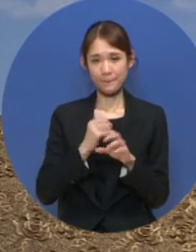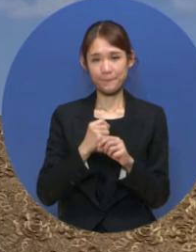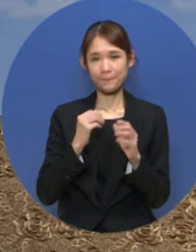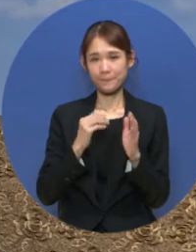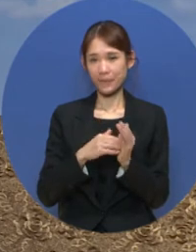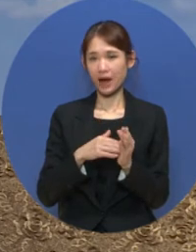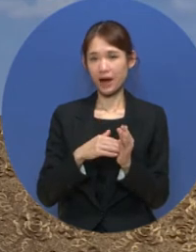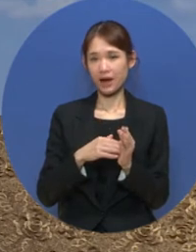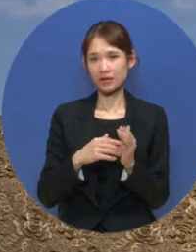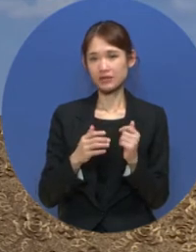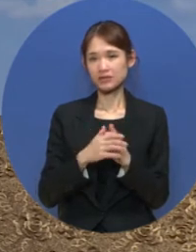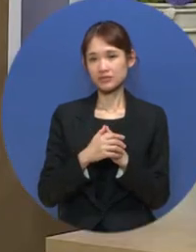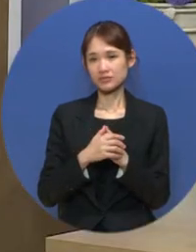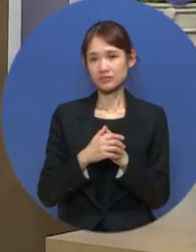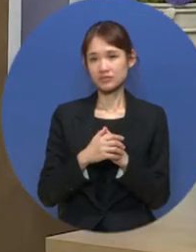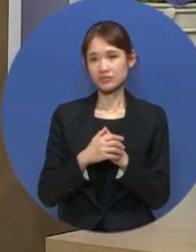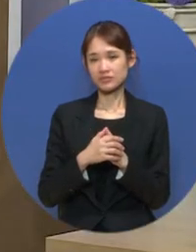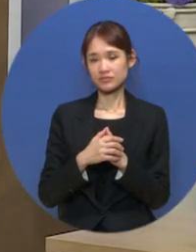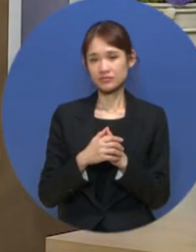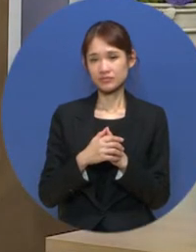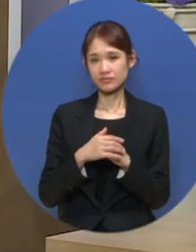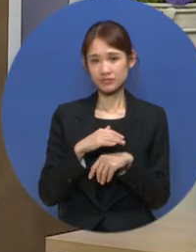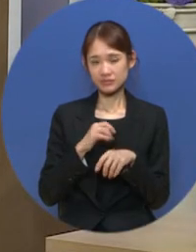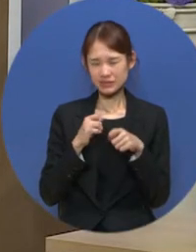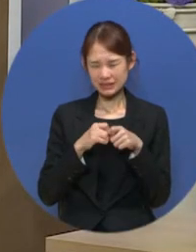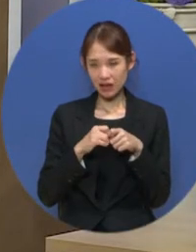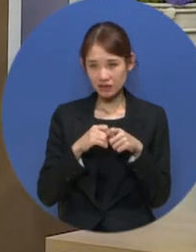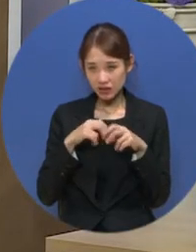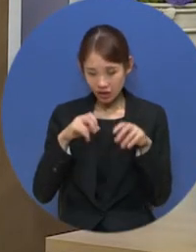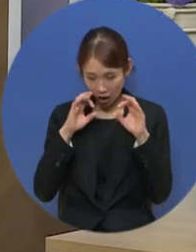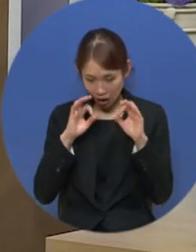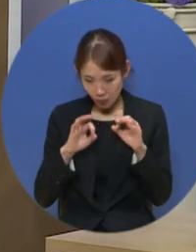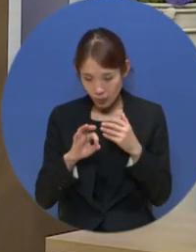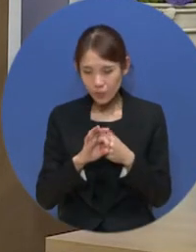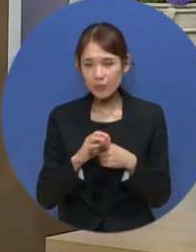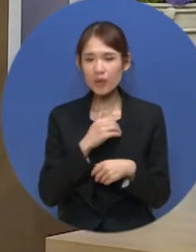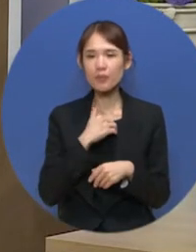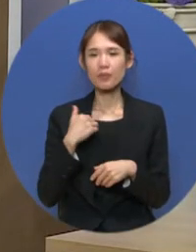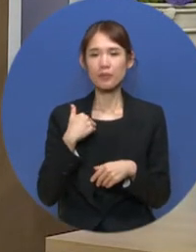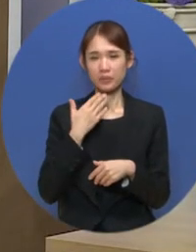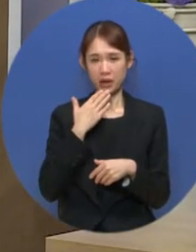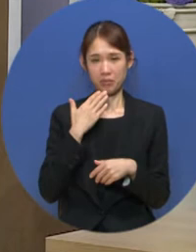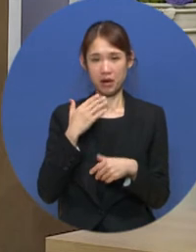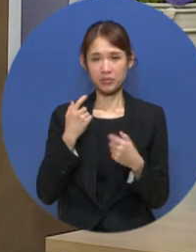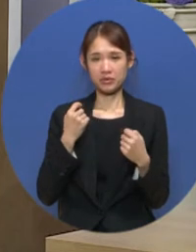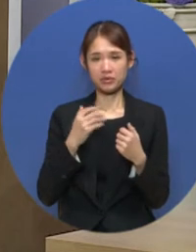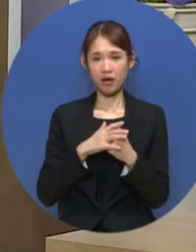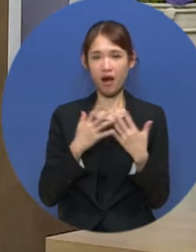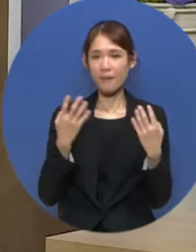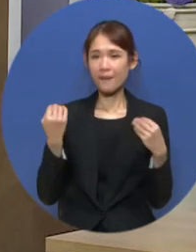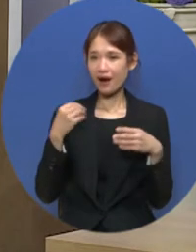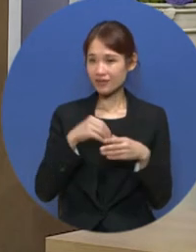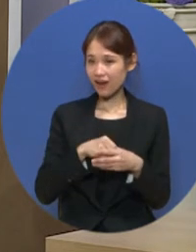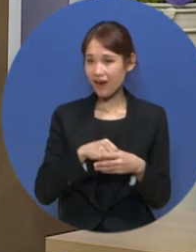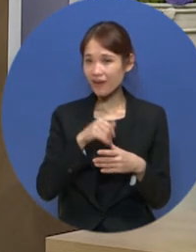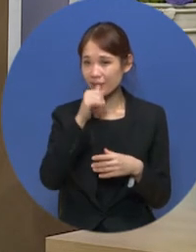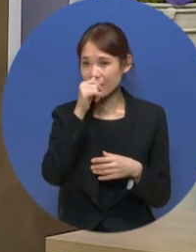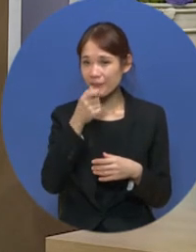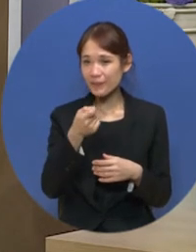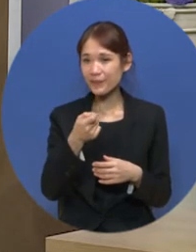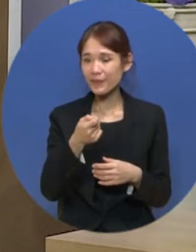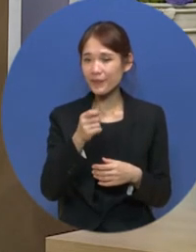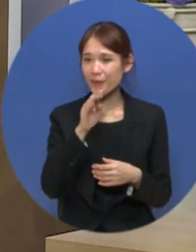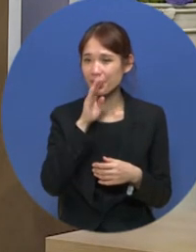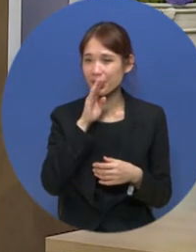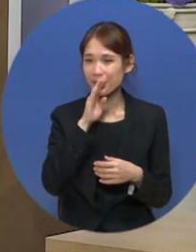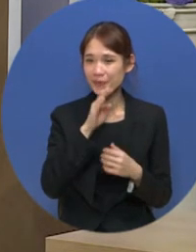놓은 그러네요. 그러니까 이게 자세히 들여다봐야지만 알 수 있는 그렇죠. 그런 기능들이 많이 담겨있는 네. 네.